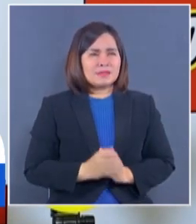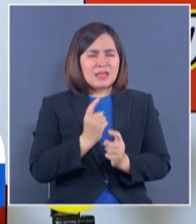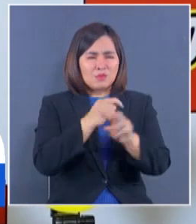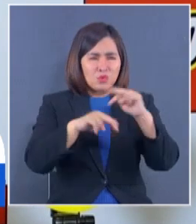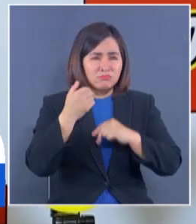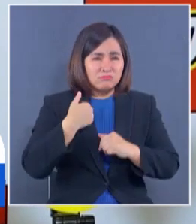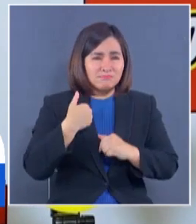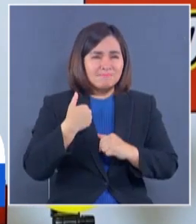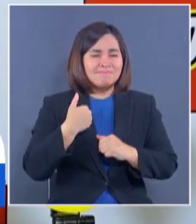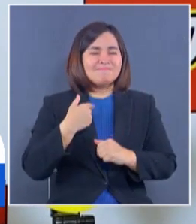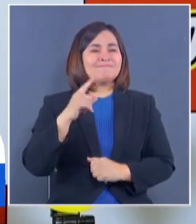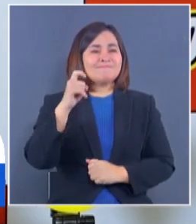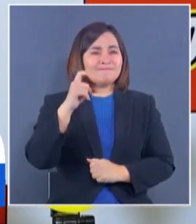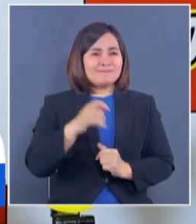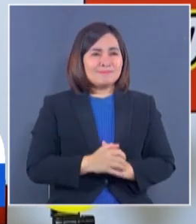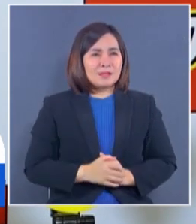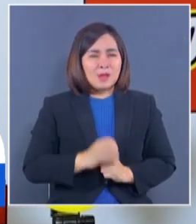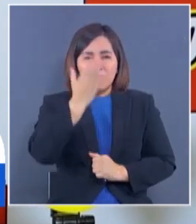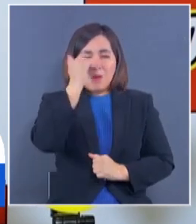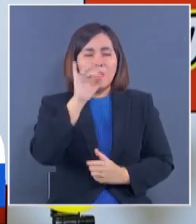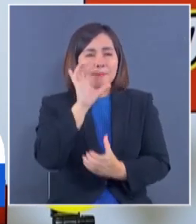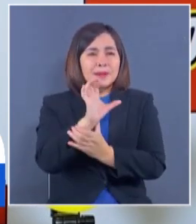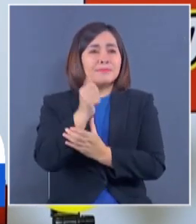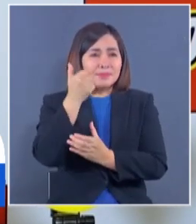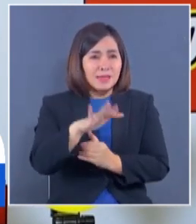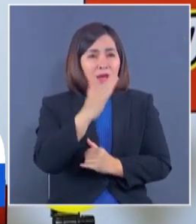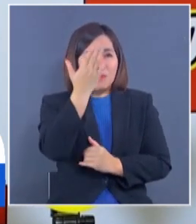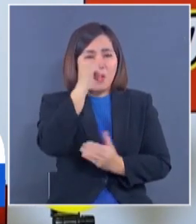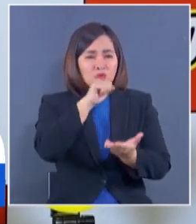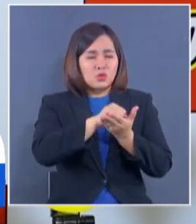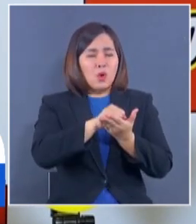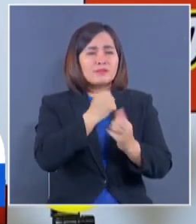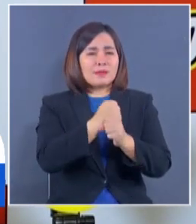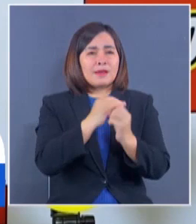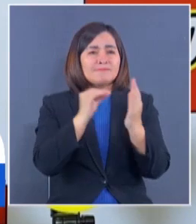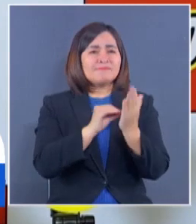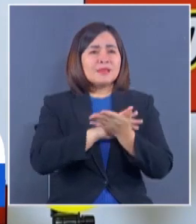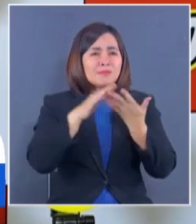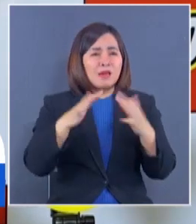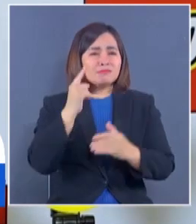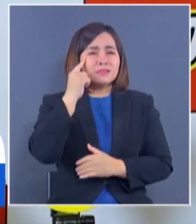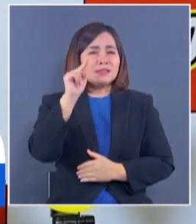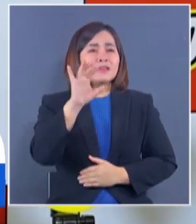คะมาห้ามใจเขาไม่ได้เขาก็บอกว่ารับคอนเสิร์ตไปแล้วแล้วก็แบบคิดถึงแฟนเพลง